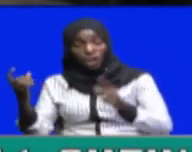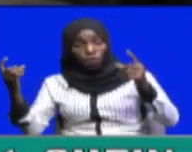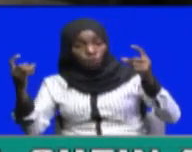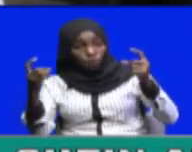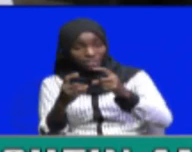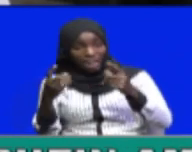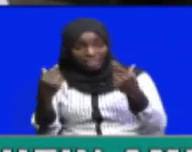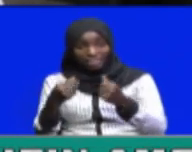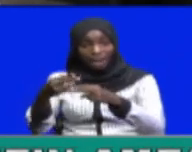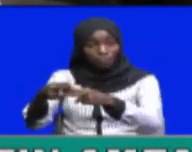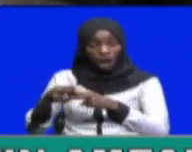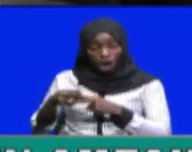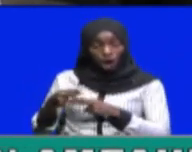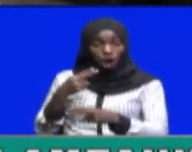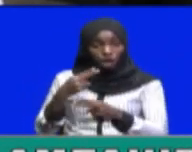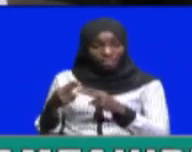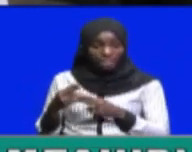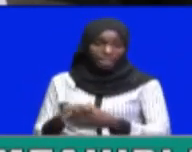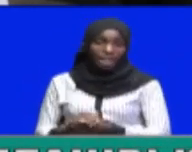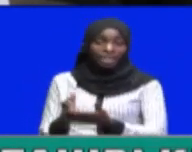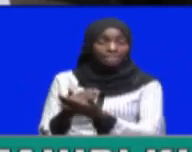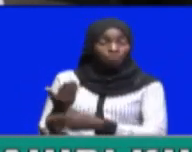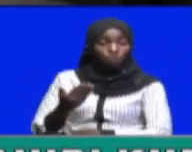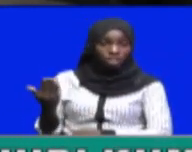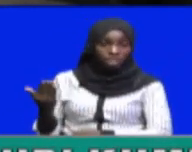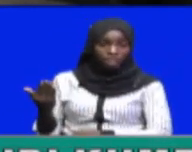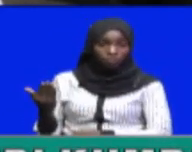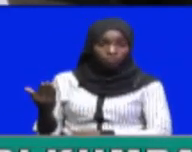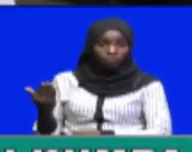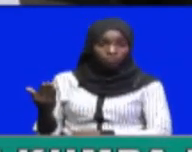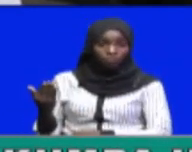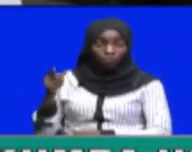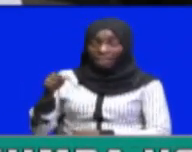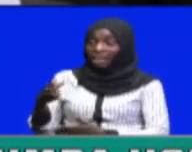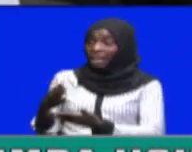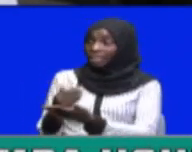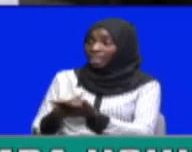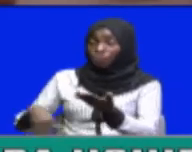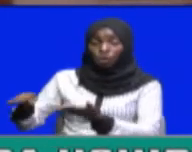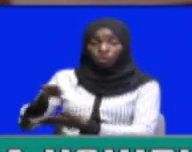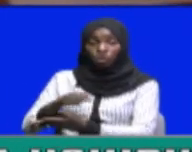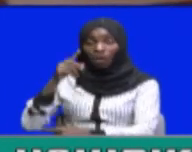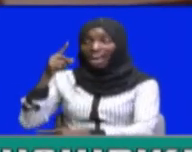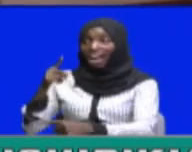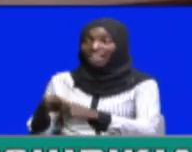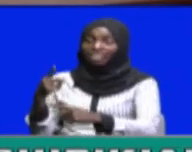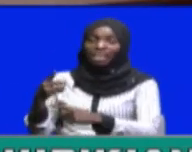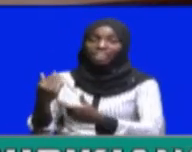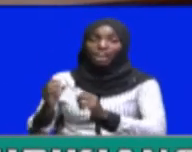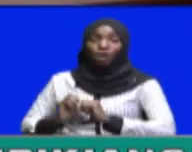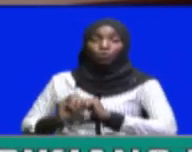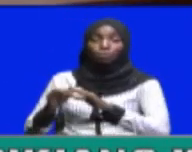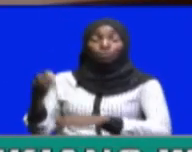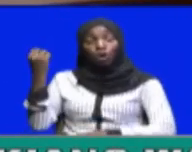wageni wanakutana kwa muda mwingi. Tumeelewa vizuri, eh? Kwa hiyo hayo ndio magrupu ambayo yalikuwa hatari. Wafanyakazi wa mamlaka